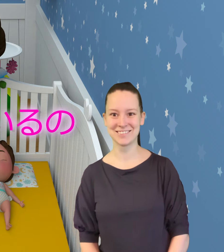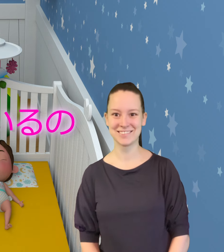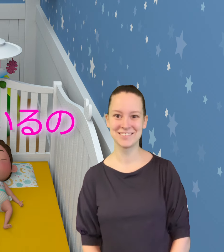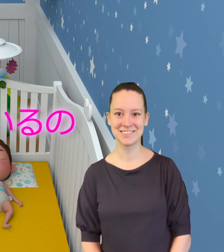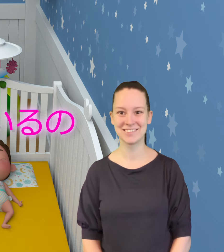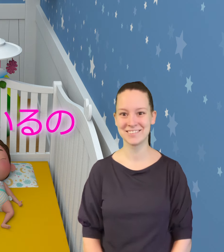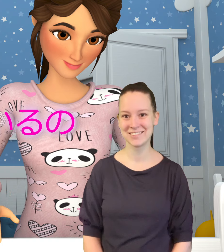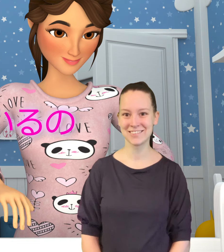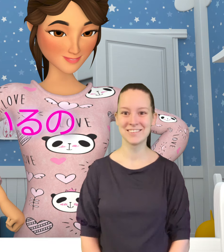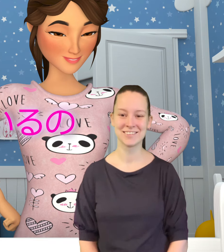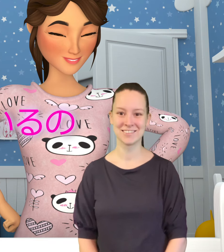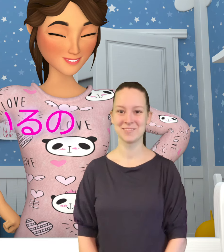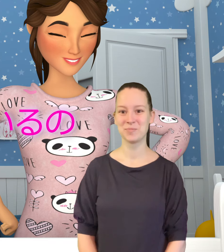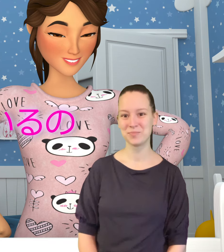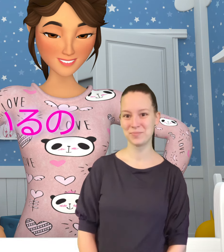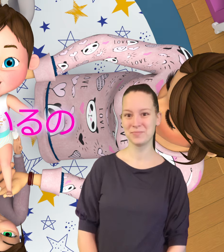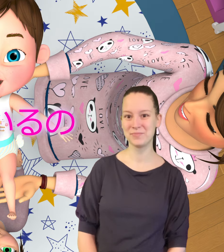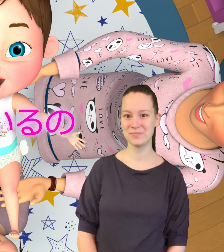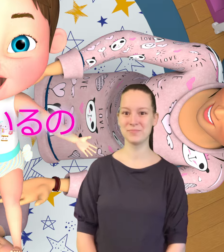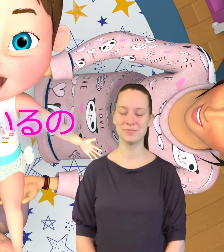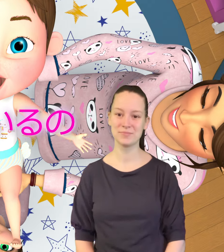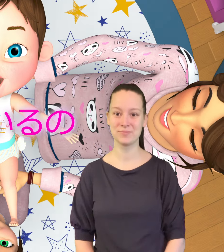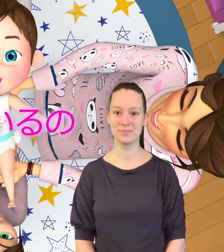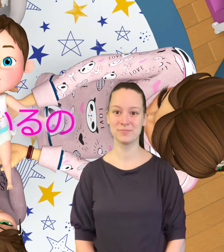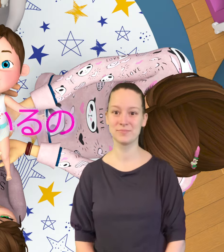カートゥーン寝ているの